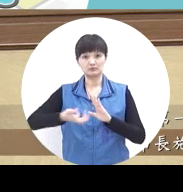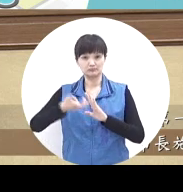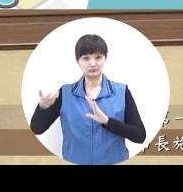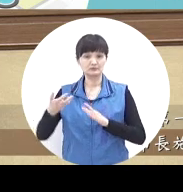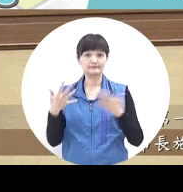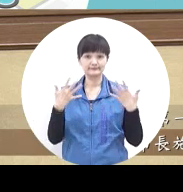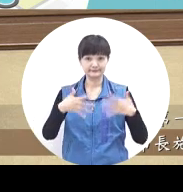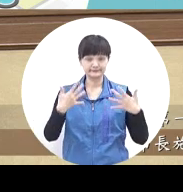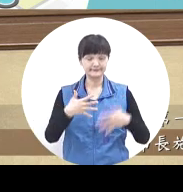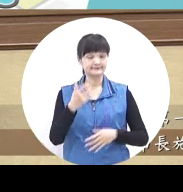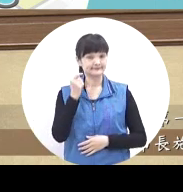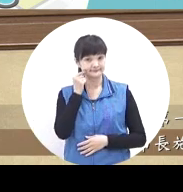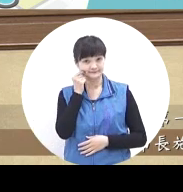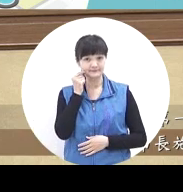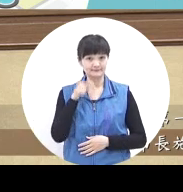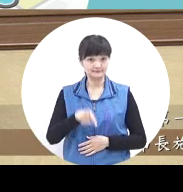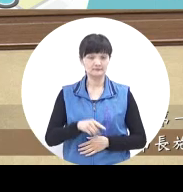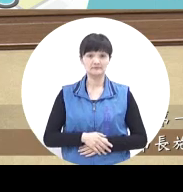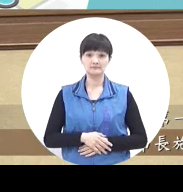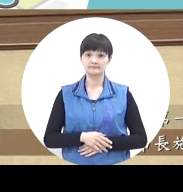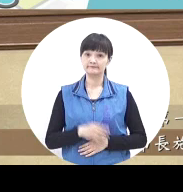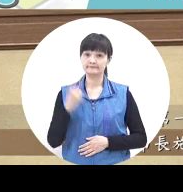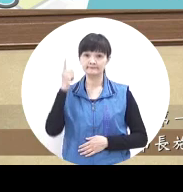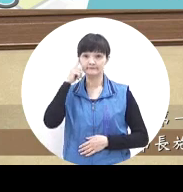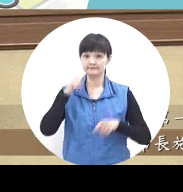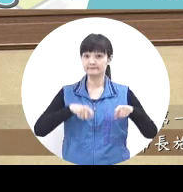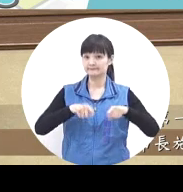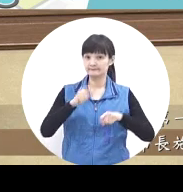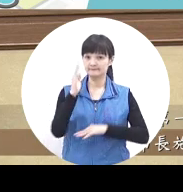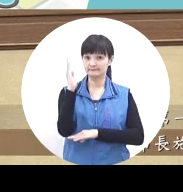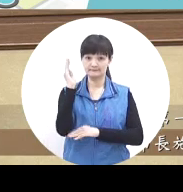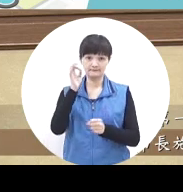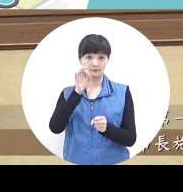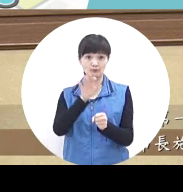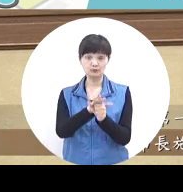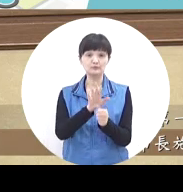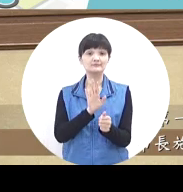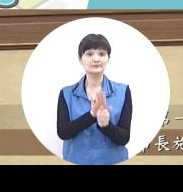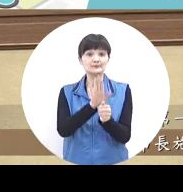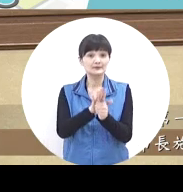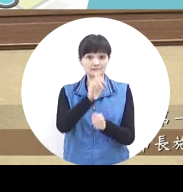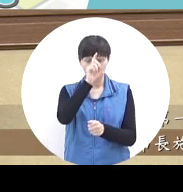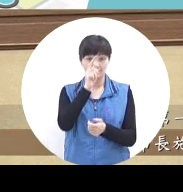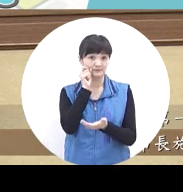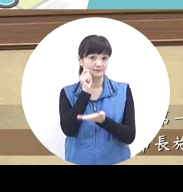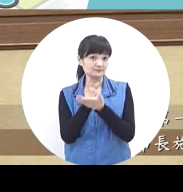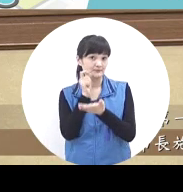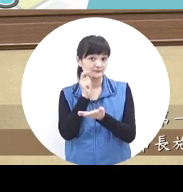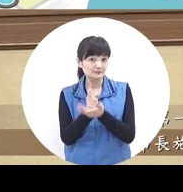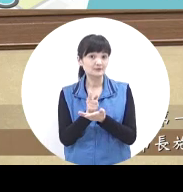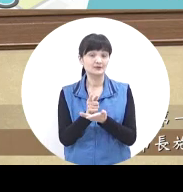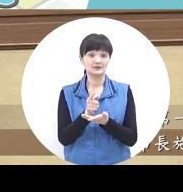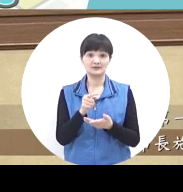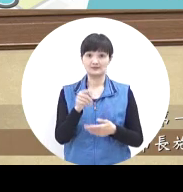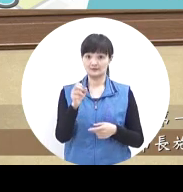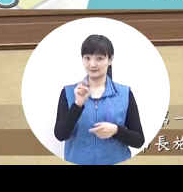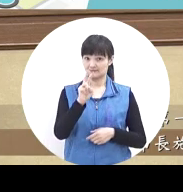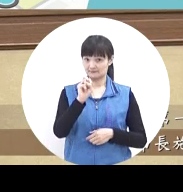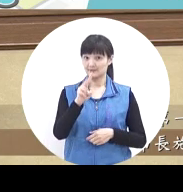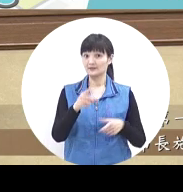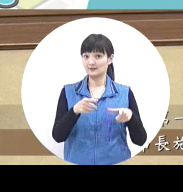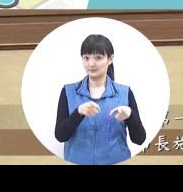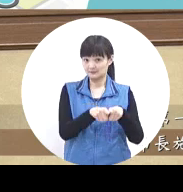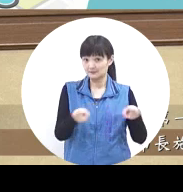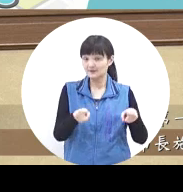题，所以我们在租金补助提供，希望每月以200平面积100平为主的上